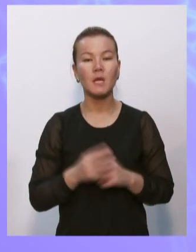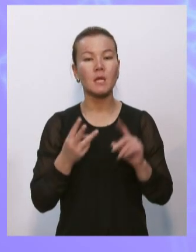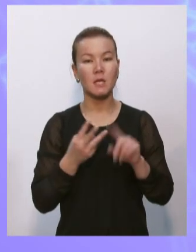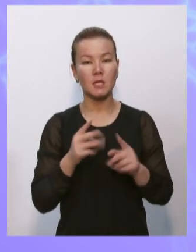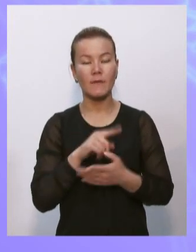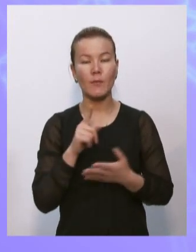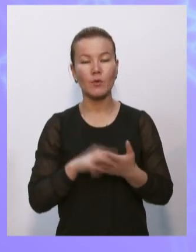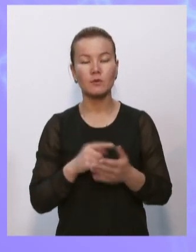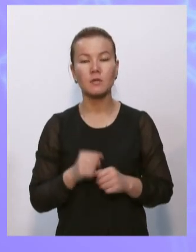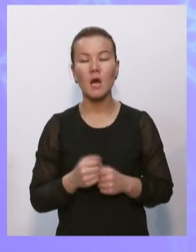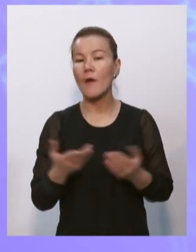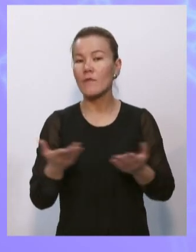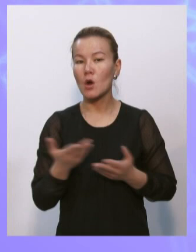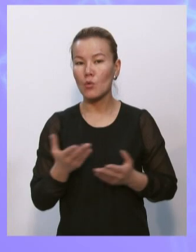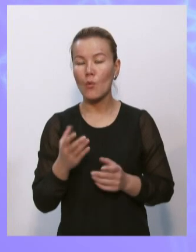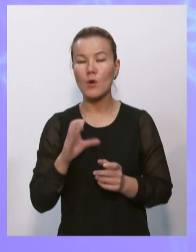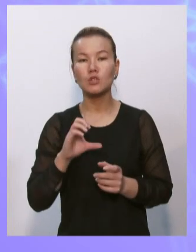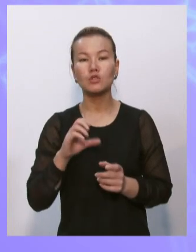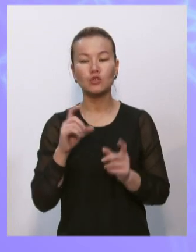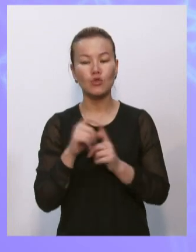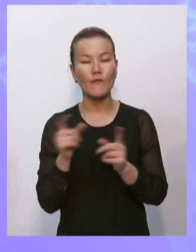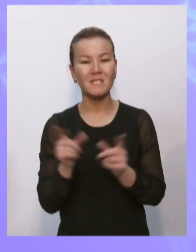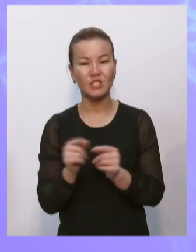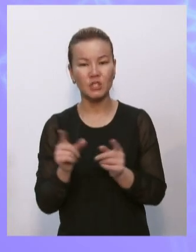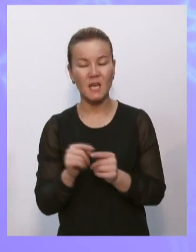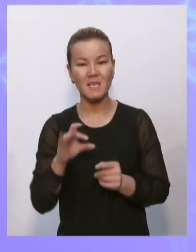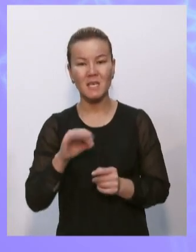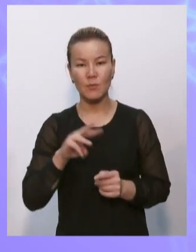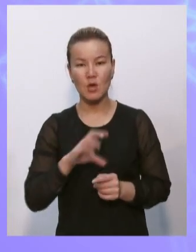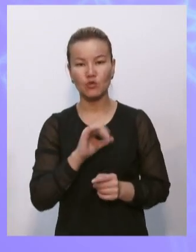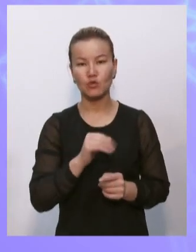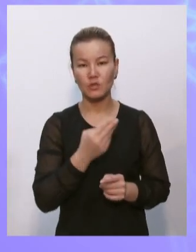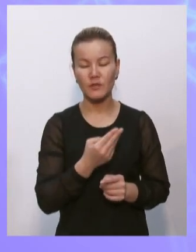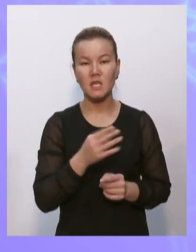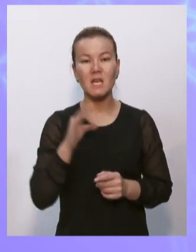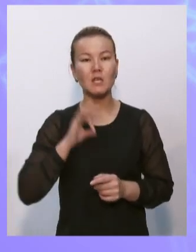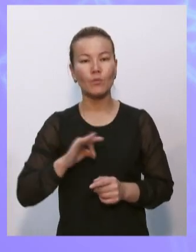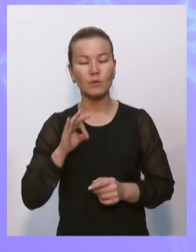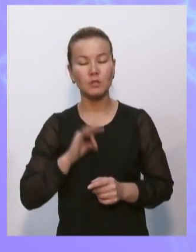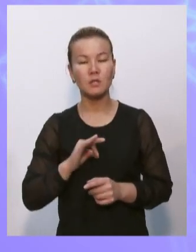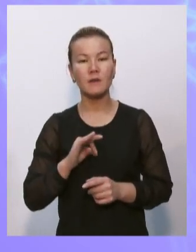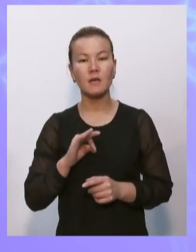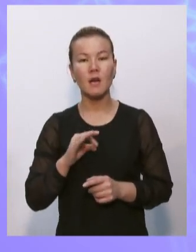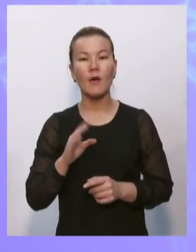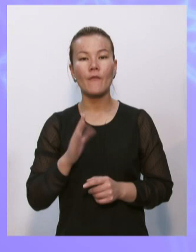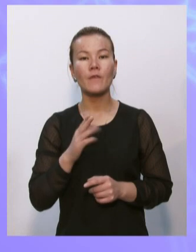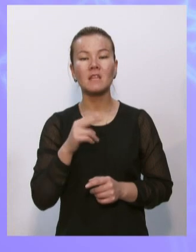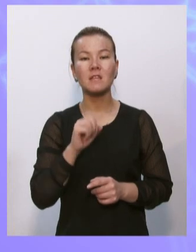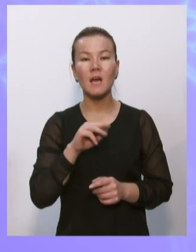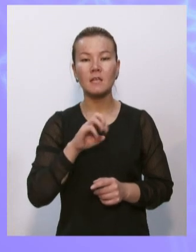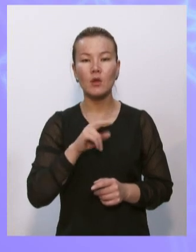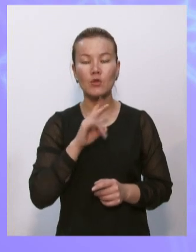вопрос. В каком словосочетании имя существительное употреблено в дательном